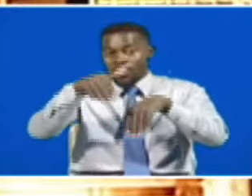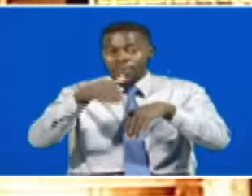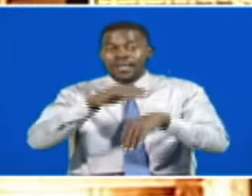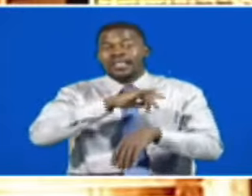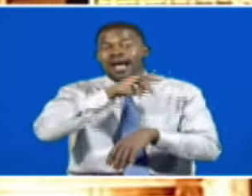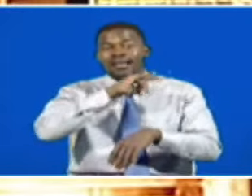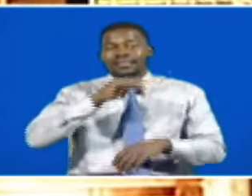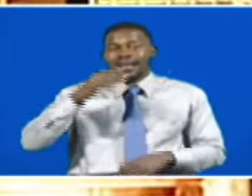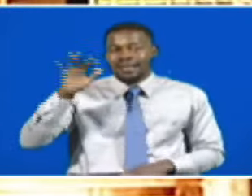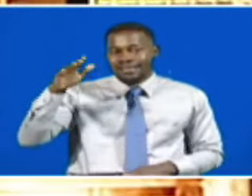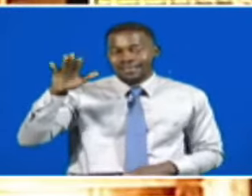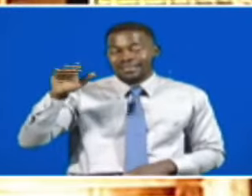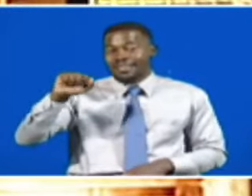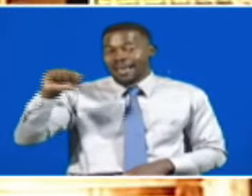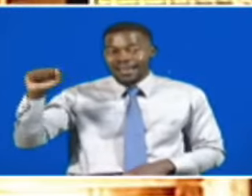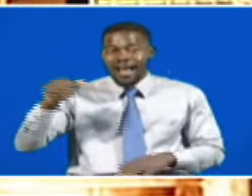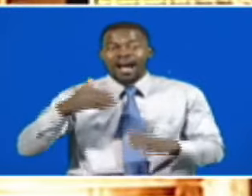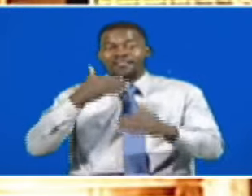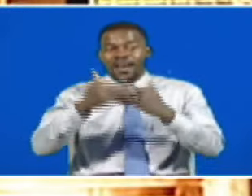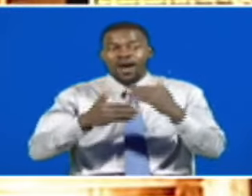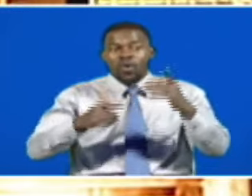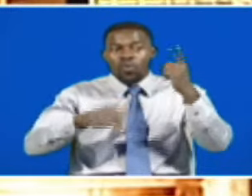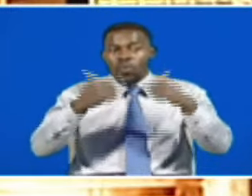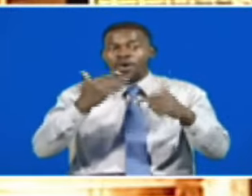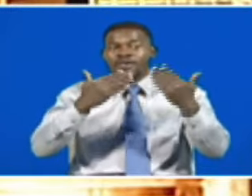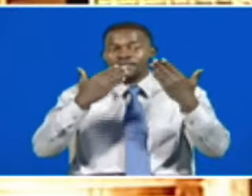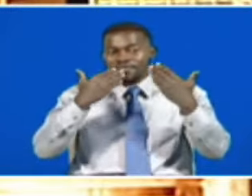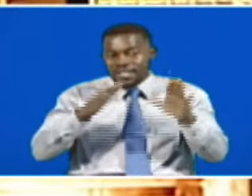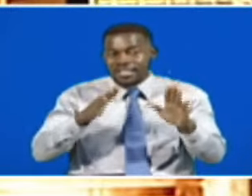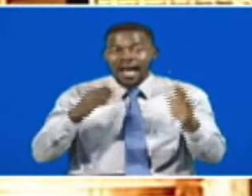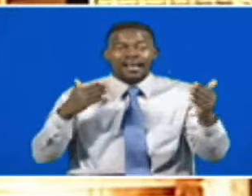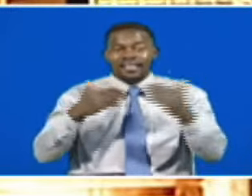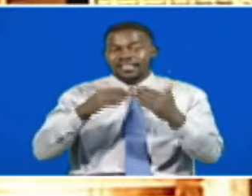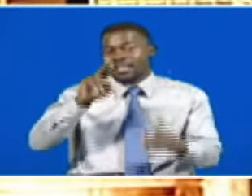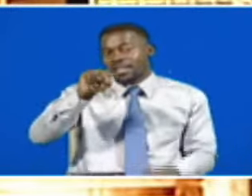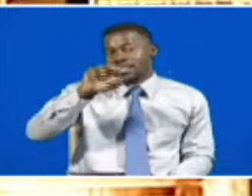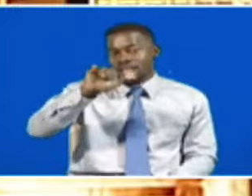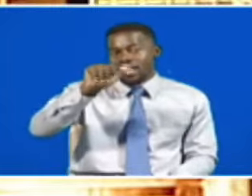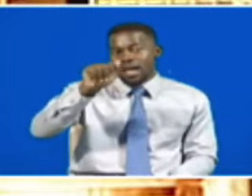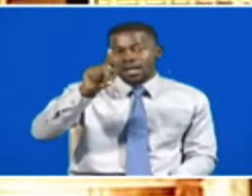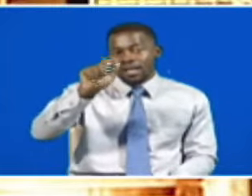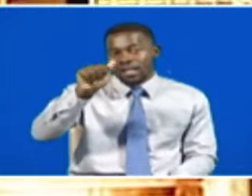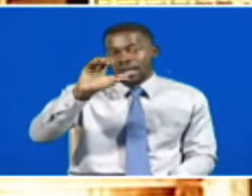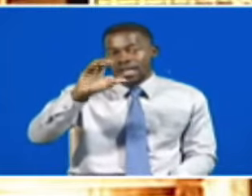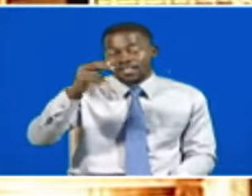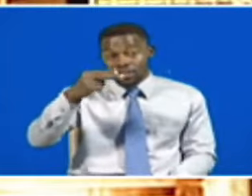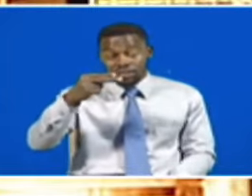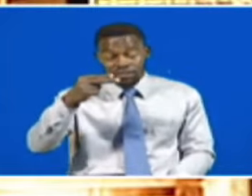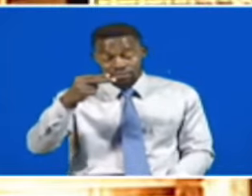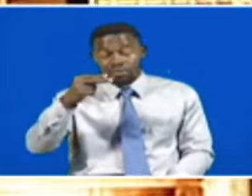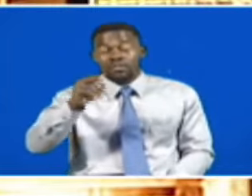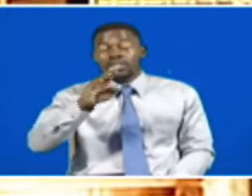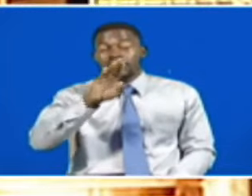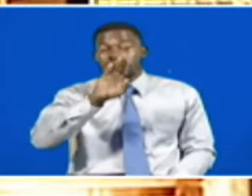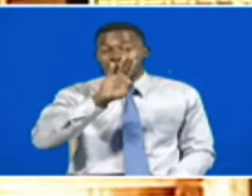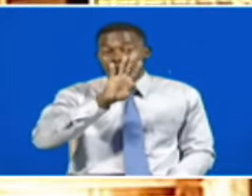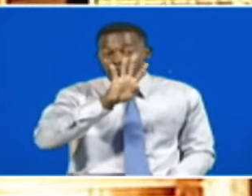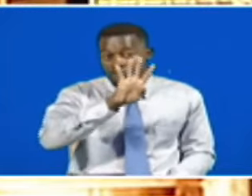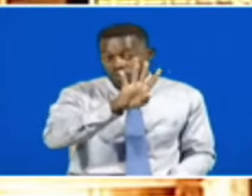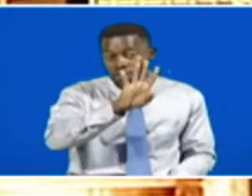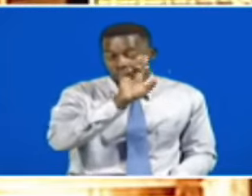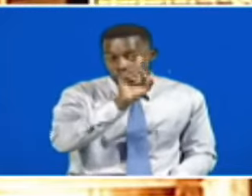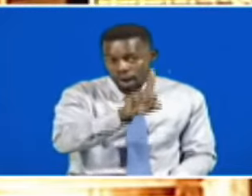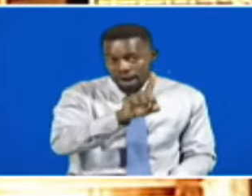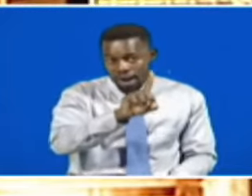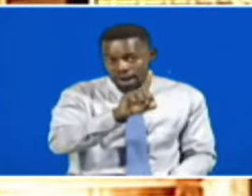upande wa wasichana baada ya kushinda wapinzani wao Nyakach. Nyia ilishinda vikapu 44 kwa 41